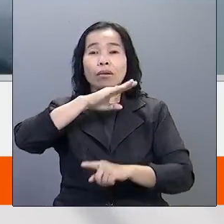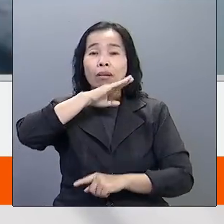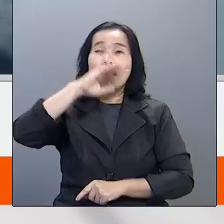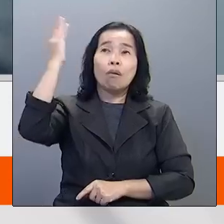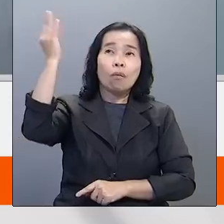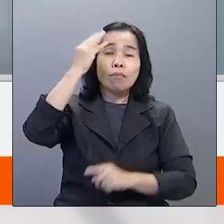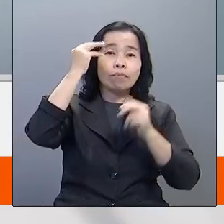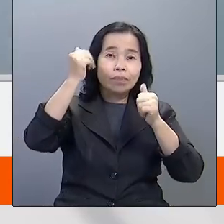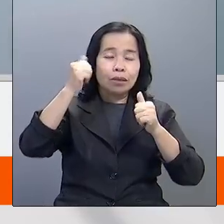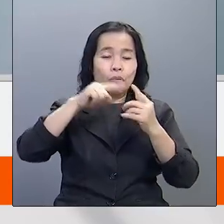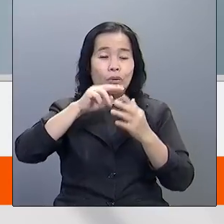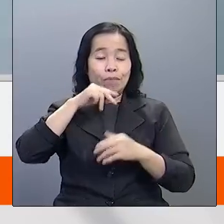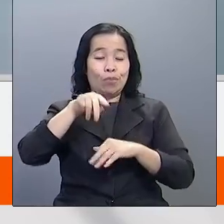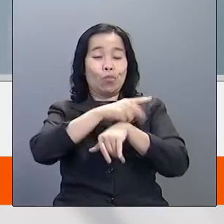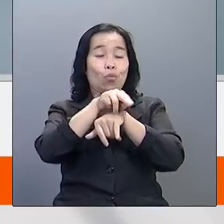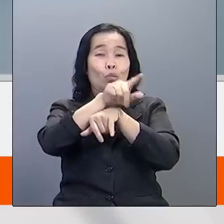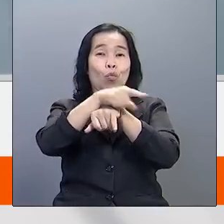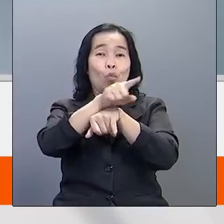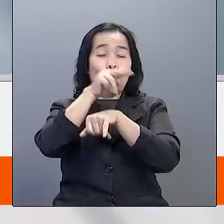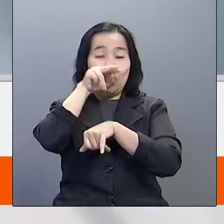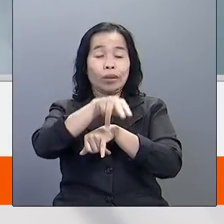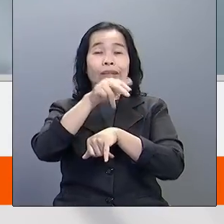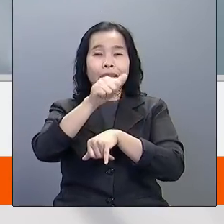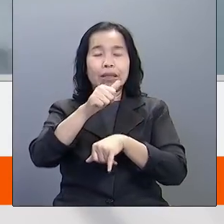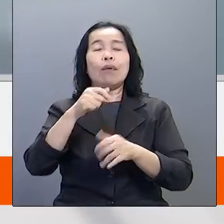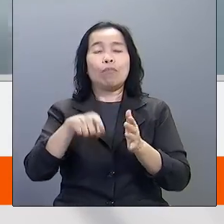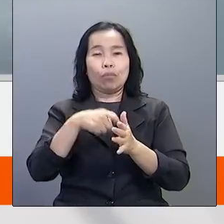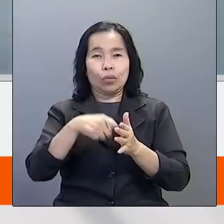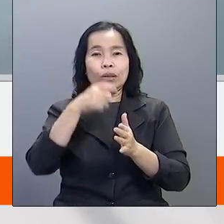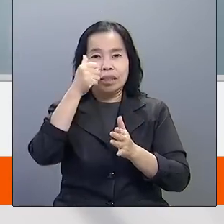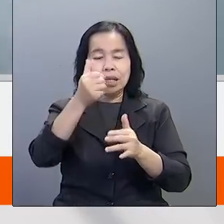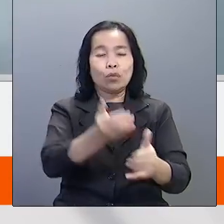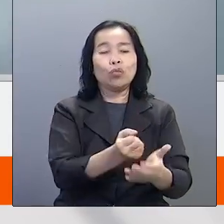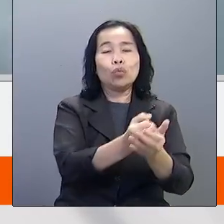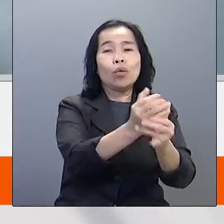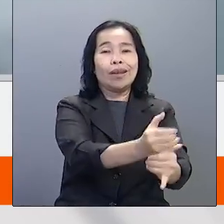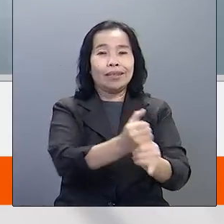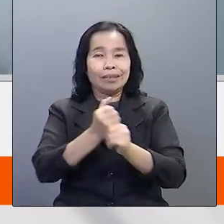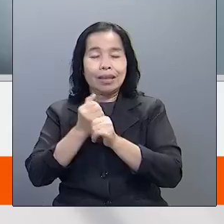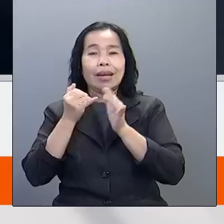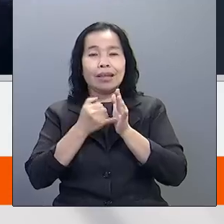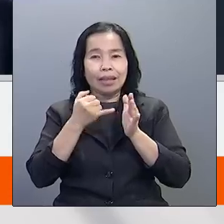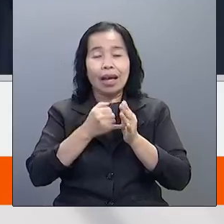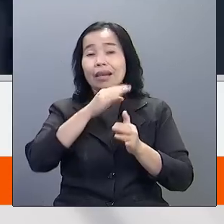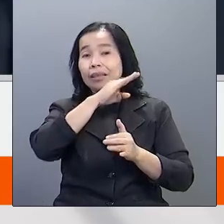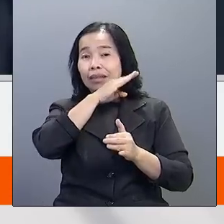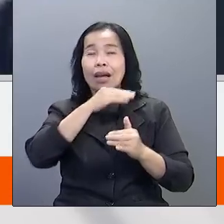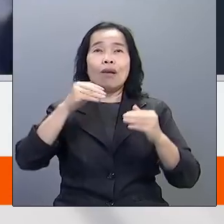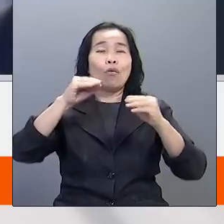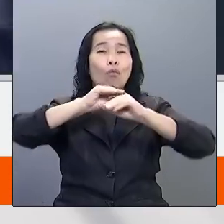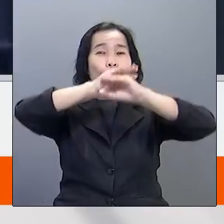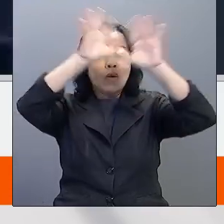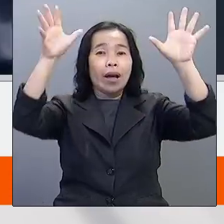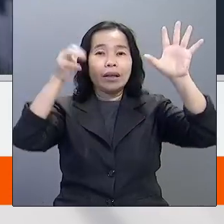ครับค่อนข้างมองเห็นได้ไกลครับเพราะฉะนั้นก็น่าจะเป็นผลดีในการใช้ทั้งเครื่องบินและเฮลิคอปเตอร์ในการมองจากมุ